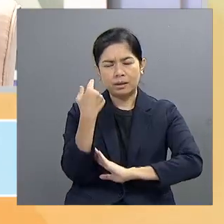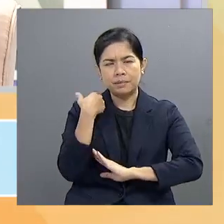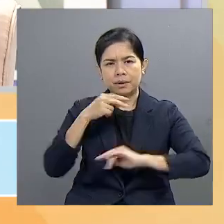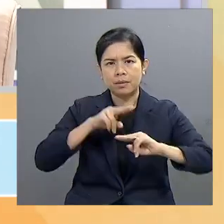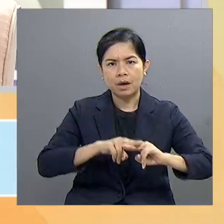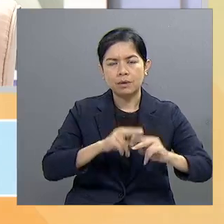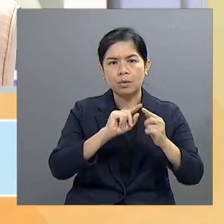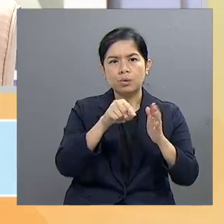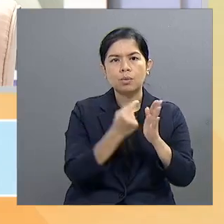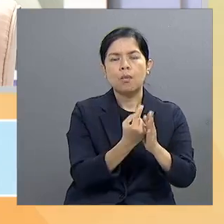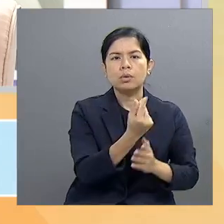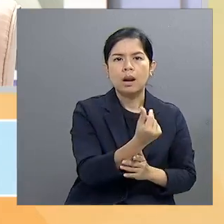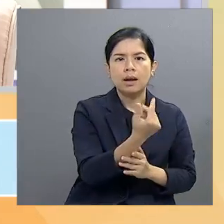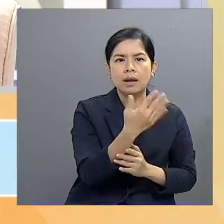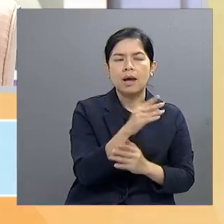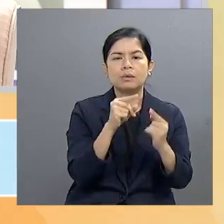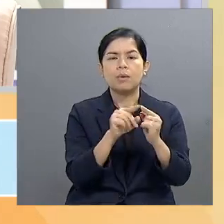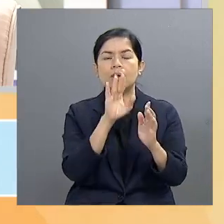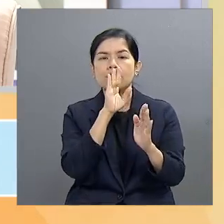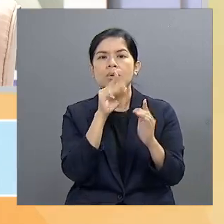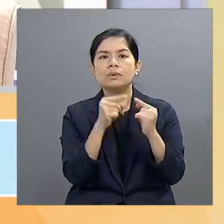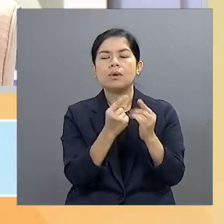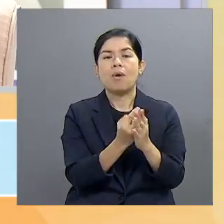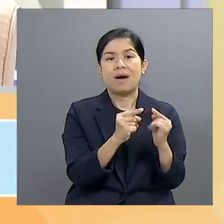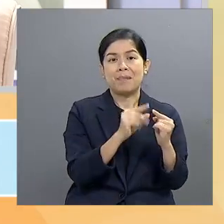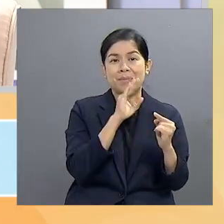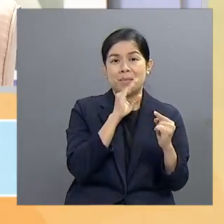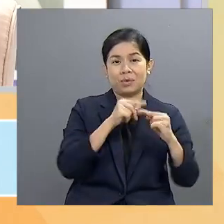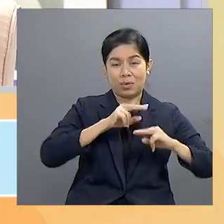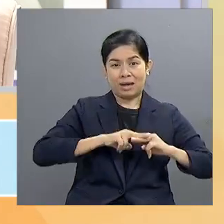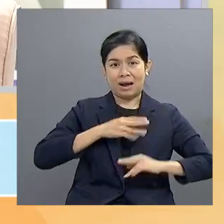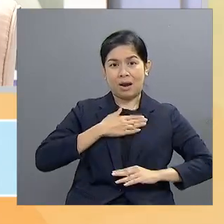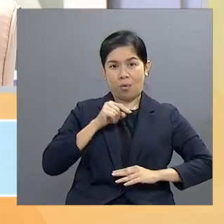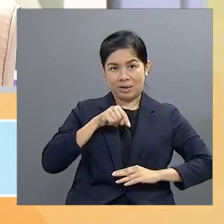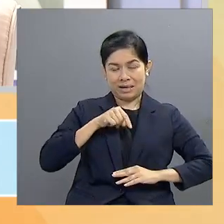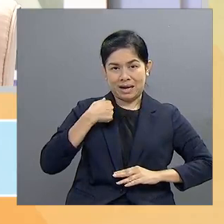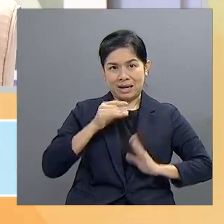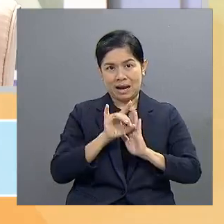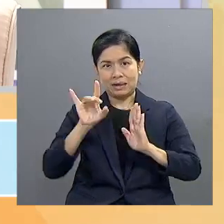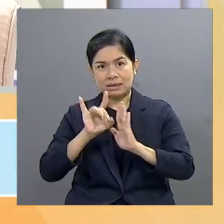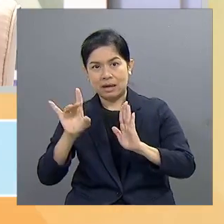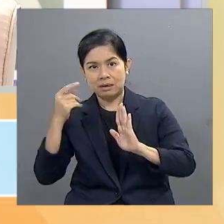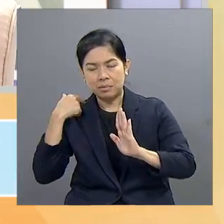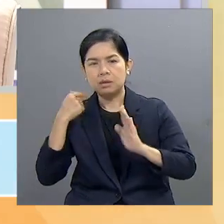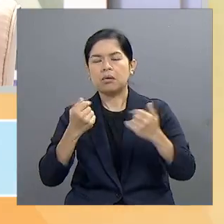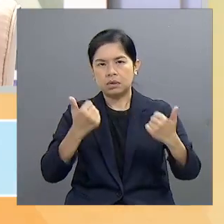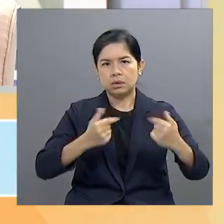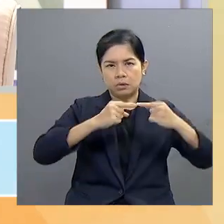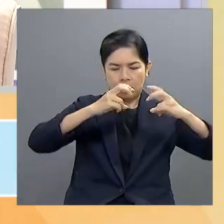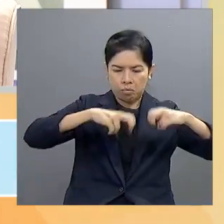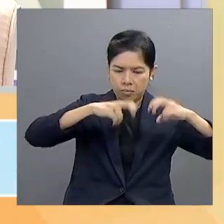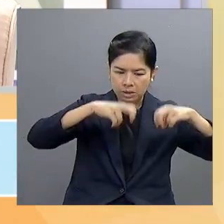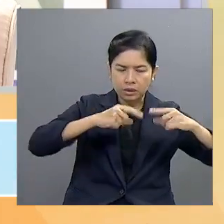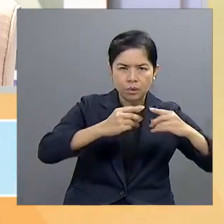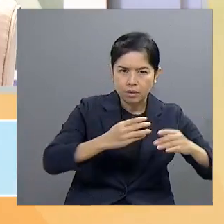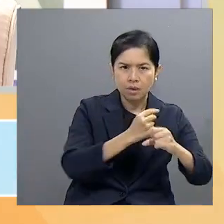ต่อครั้งนะครับก็คือเป็นคาบครับก็ปัจจุบันนะครับงานวิจัยก็ไม่เพียงพอที่จะบอกได้ว่านั่งเท่าไหร่ถึงนั่งนานนะครับผม